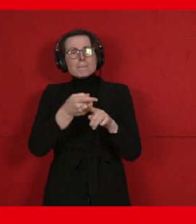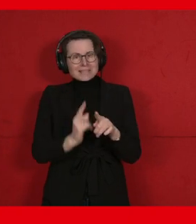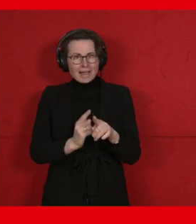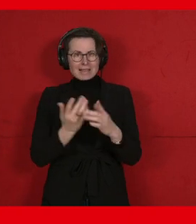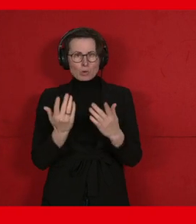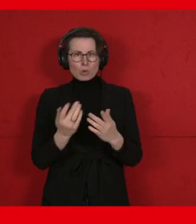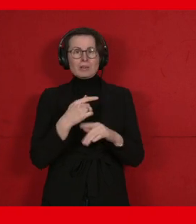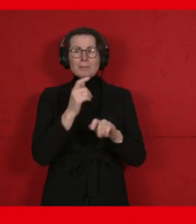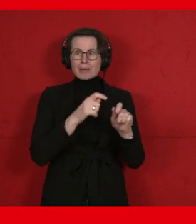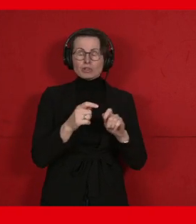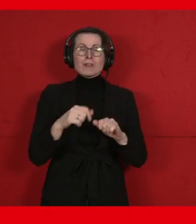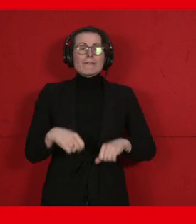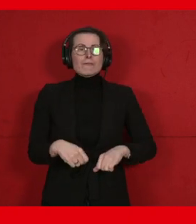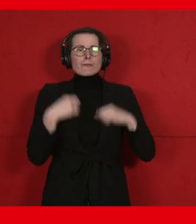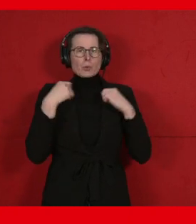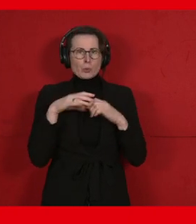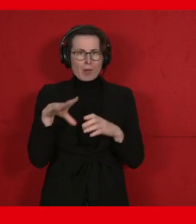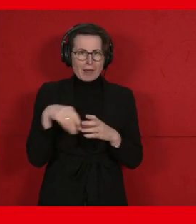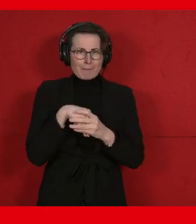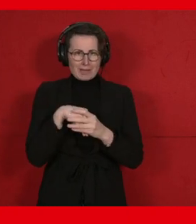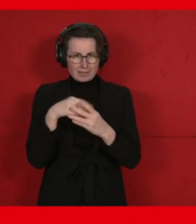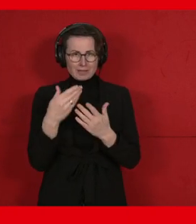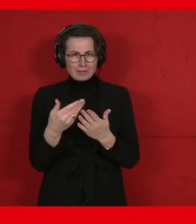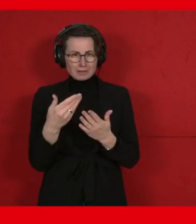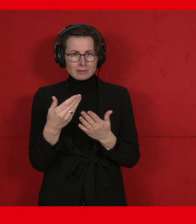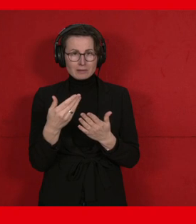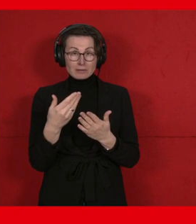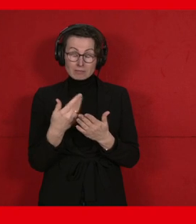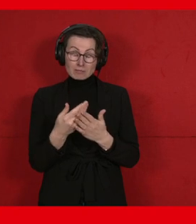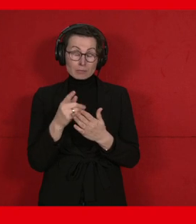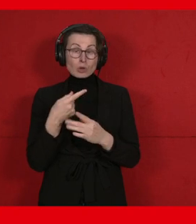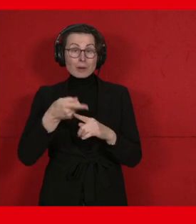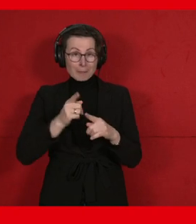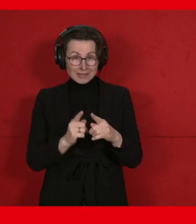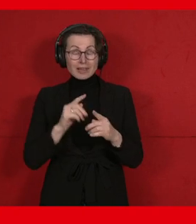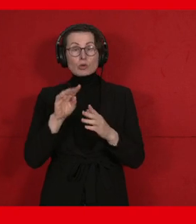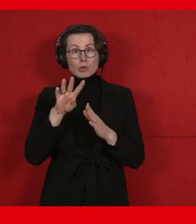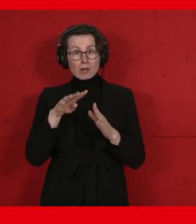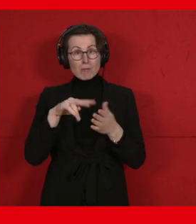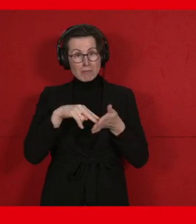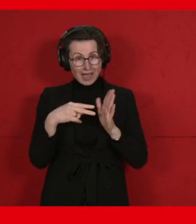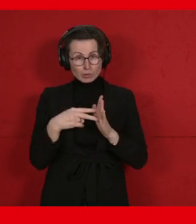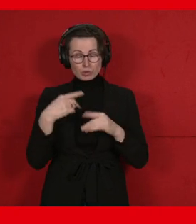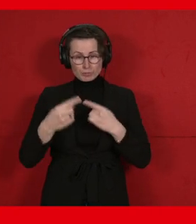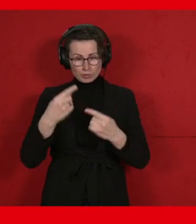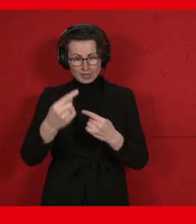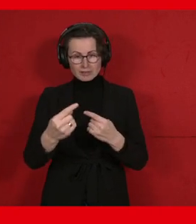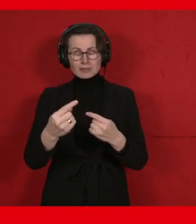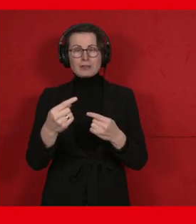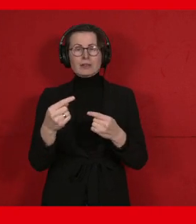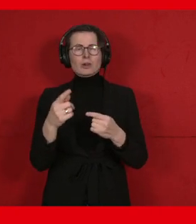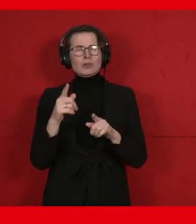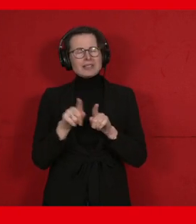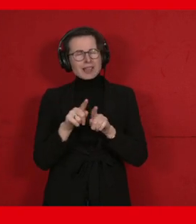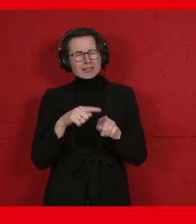kriegen wir diese Menschen frühzeitig ins Boot? Und das hat da auf der einen Seite tatsächlich mit der Beteiligung im Planungsprozess zu tun. Und ich glaube aber auch,